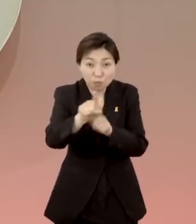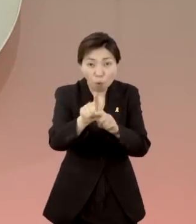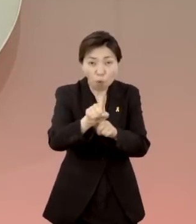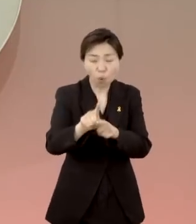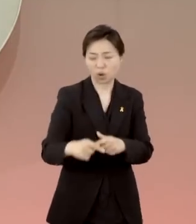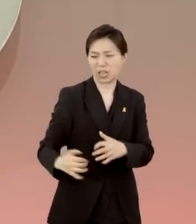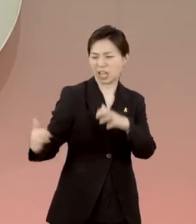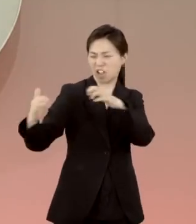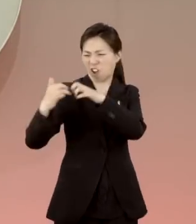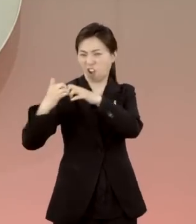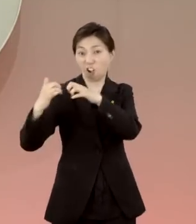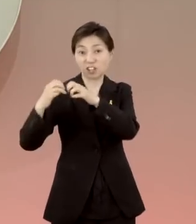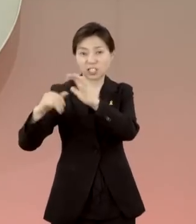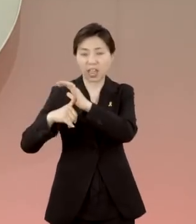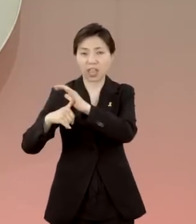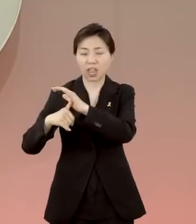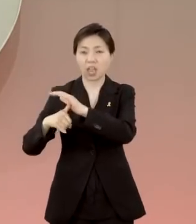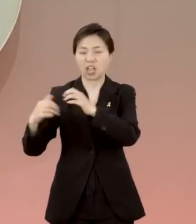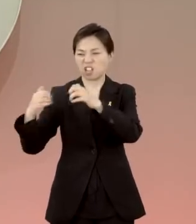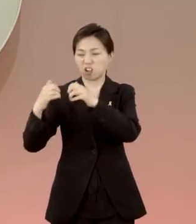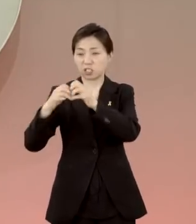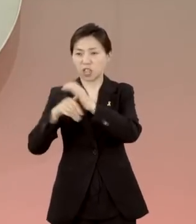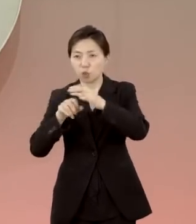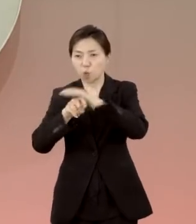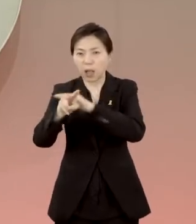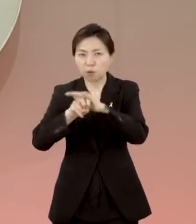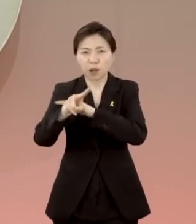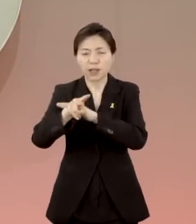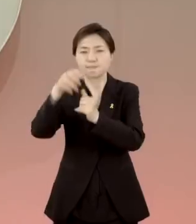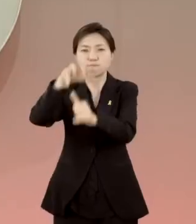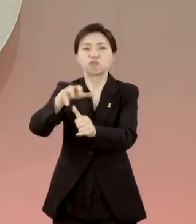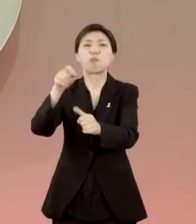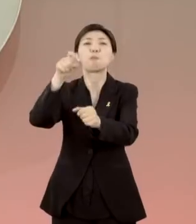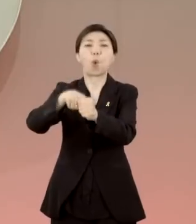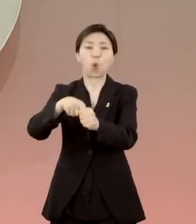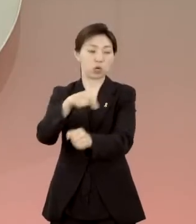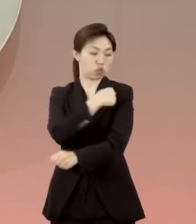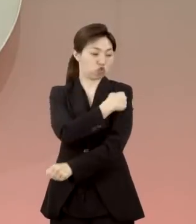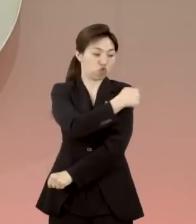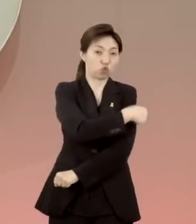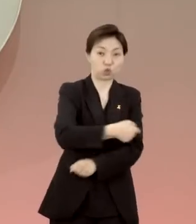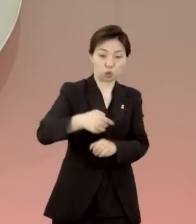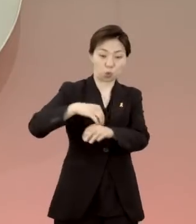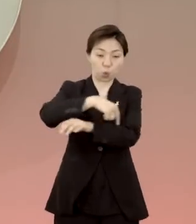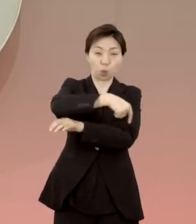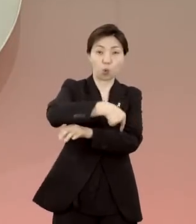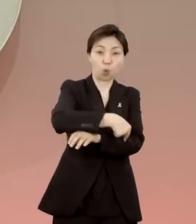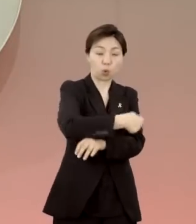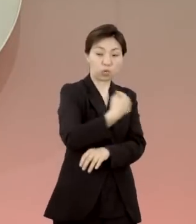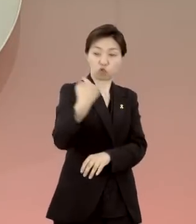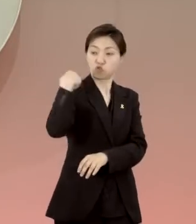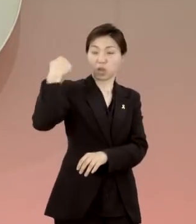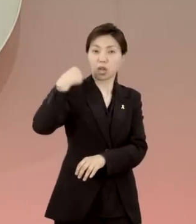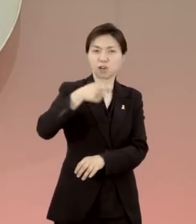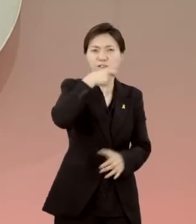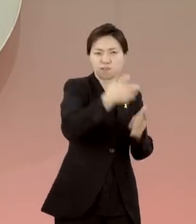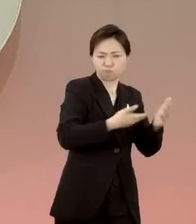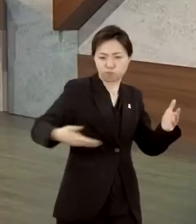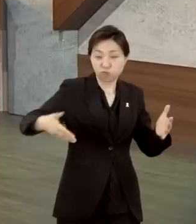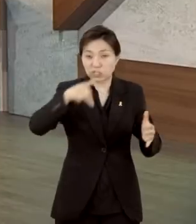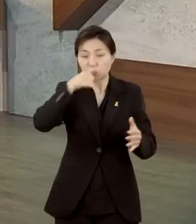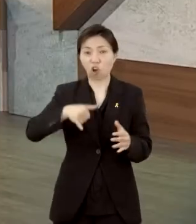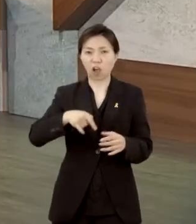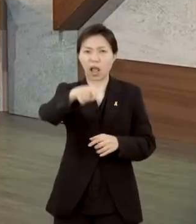도망갈 도망갈 구멍조차 만들어지지 않고 뒤에 물이 있는데도 큰 물을 뒤로하고 그런